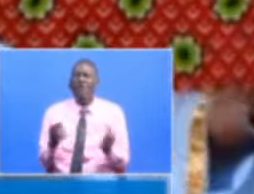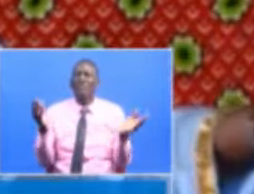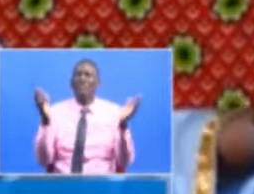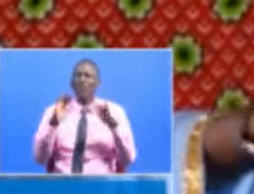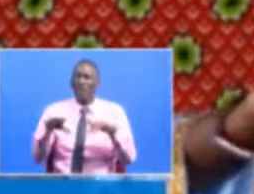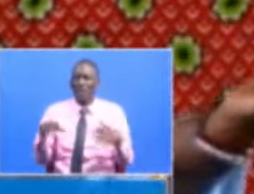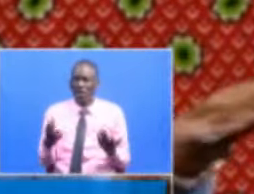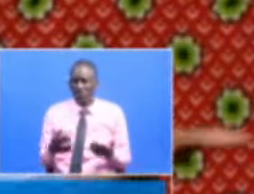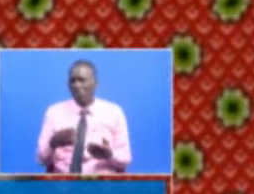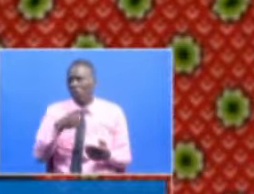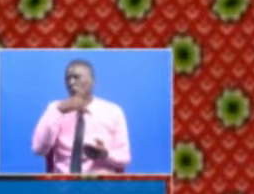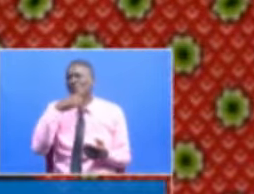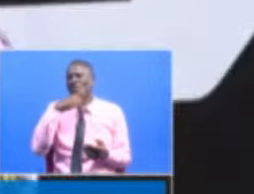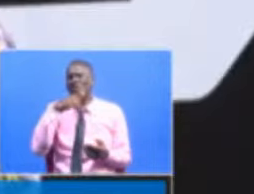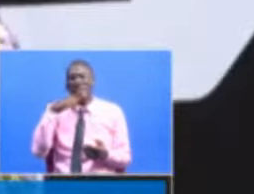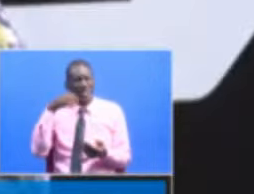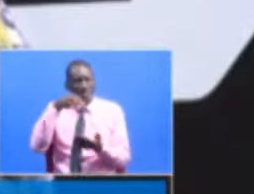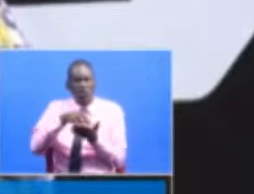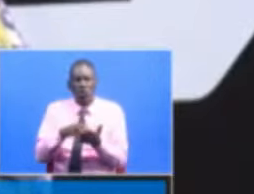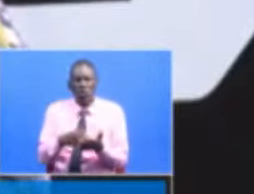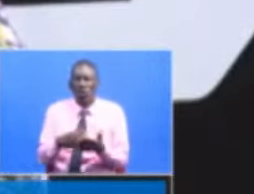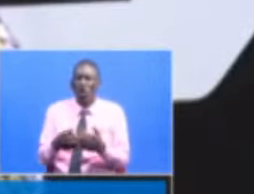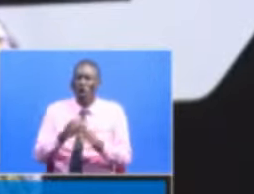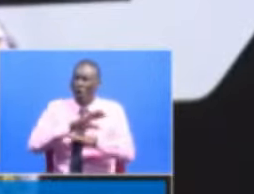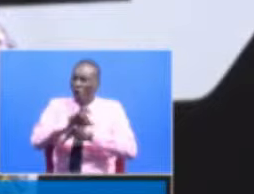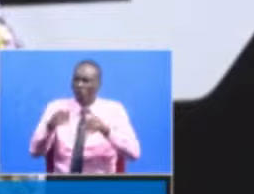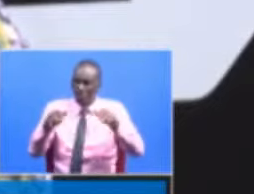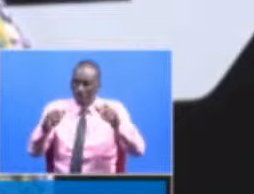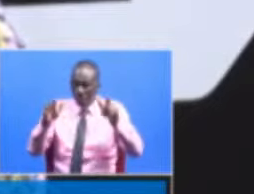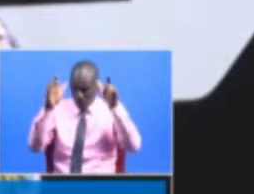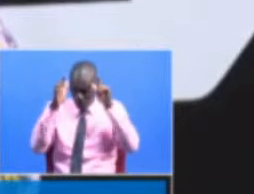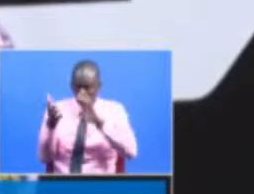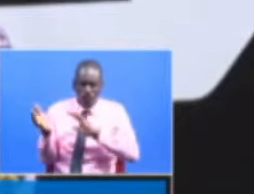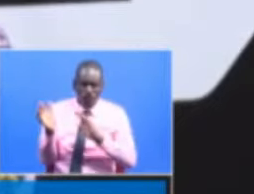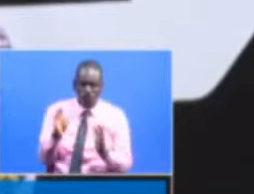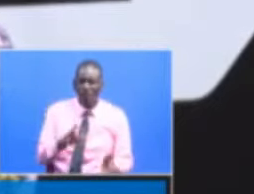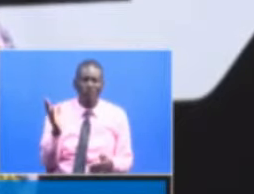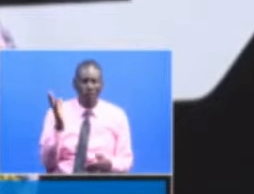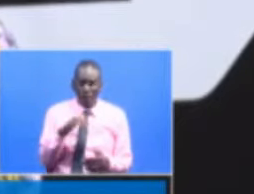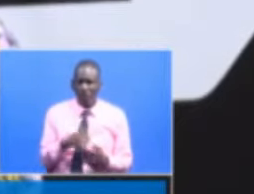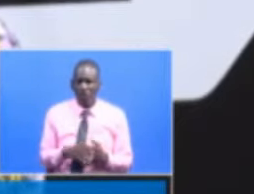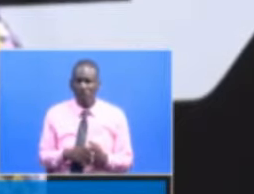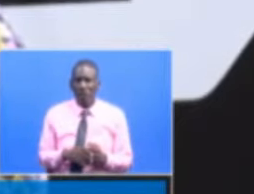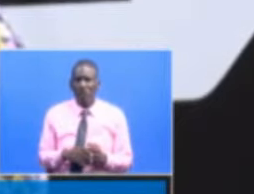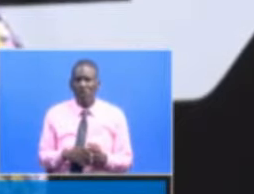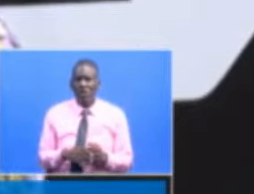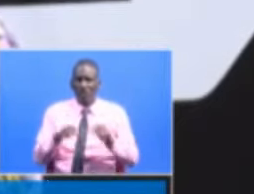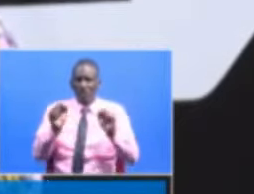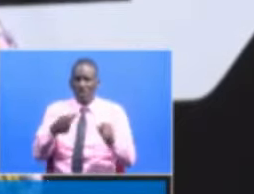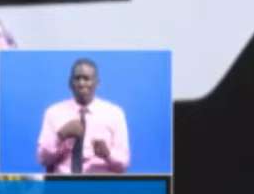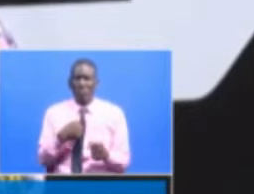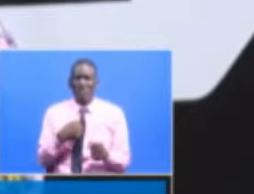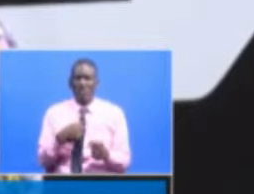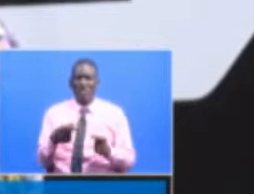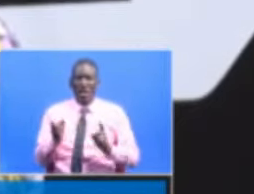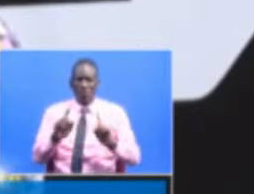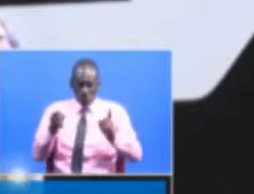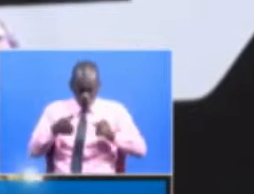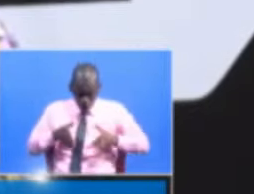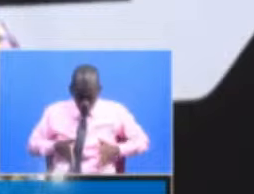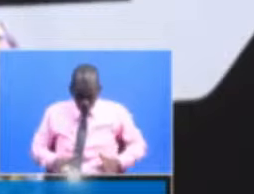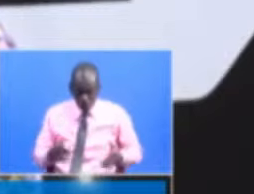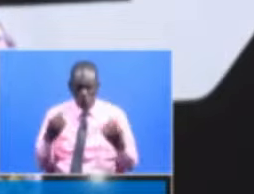drought? Kwa sababu ya ukame. Kwa sababu ya ukame na nikaona hasara sana. Na kwa sababu ingaje mimi sikukuwa mzaliwa mfugaji, baba